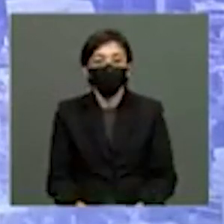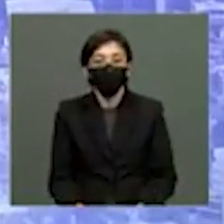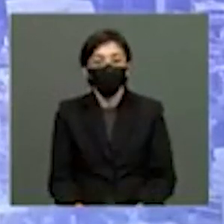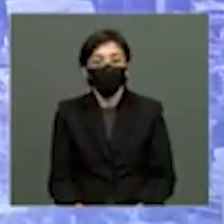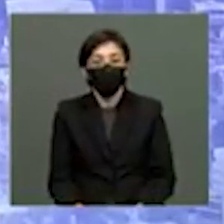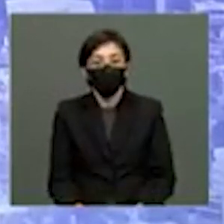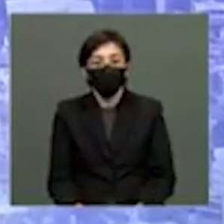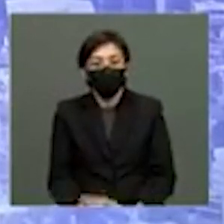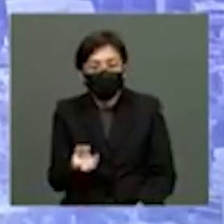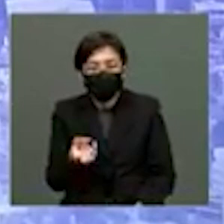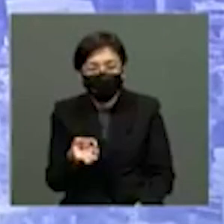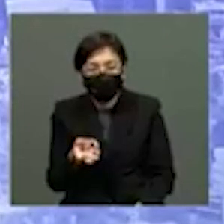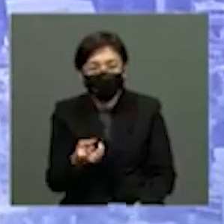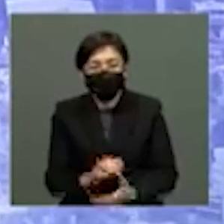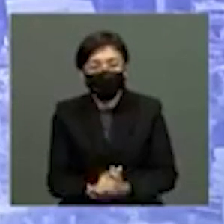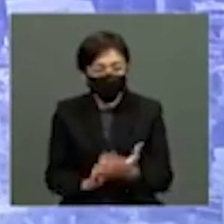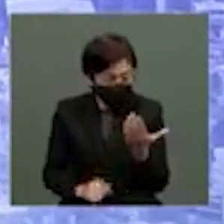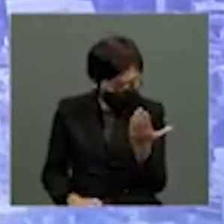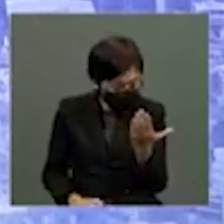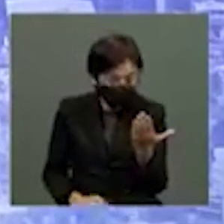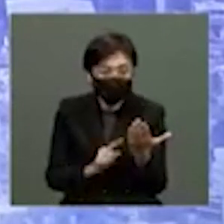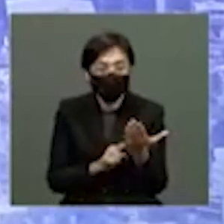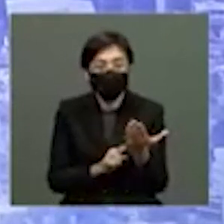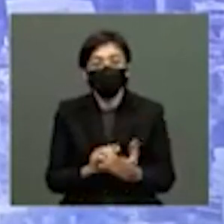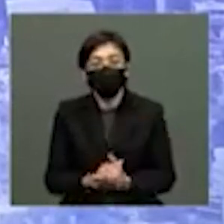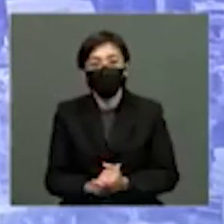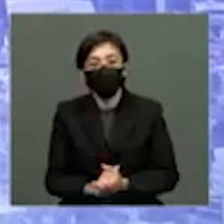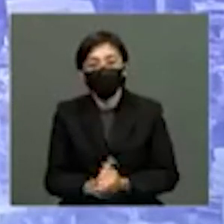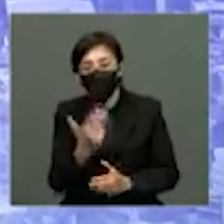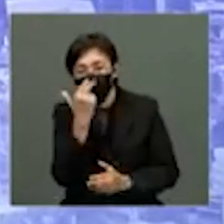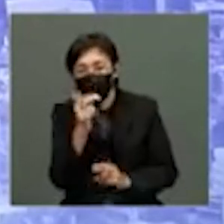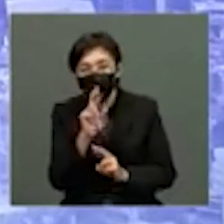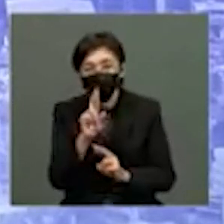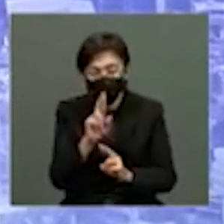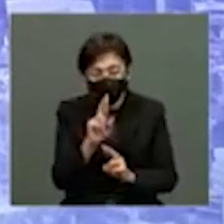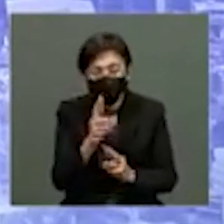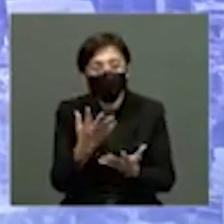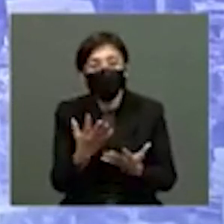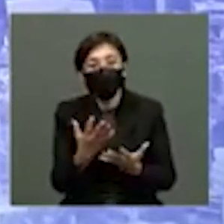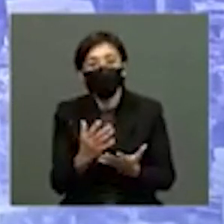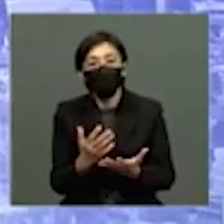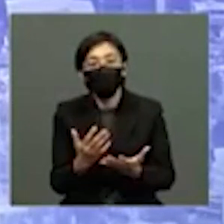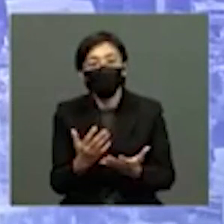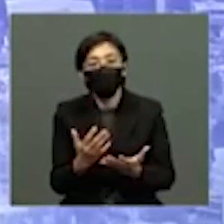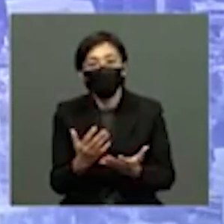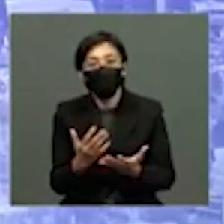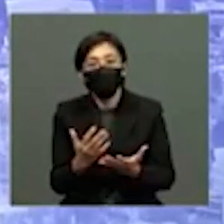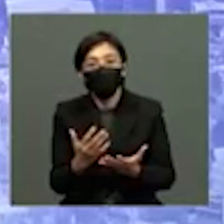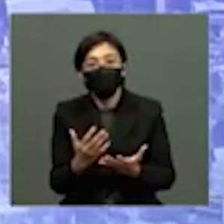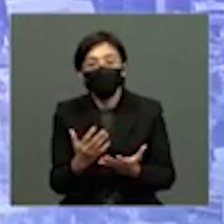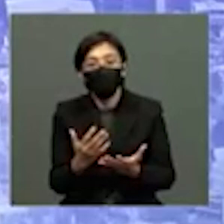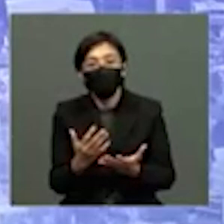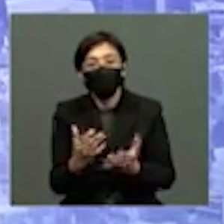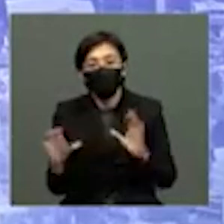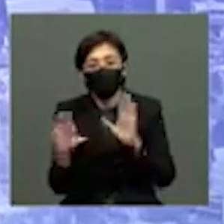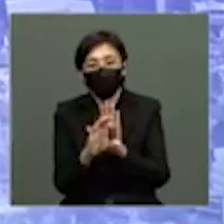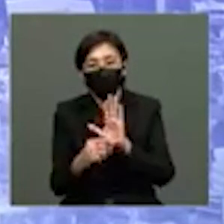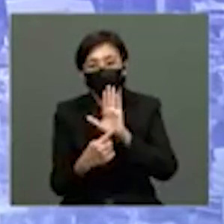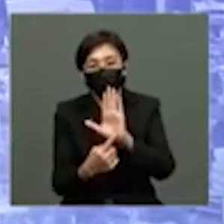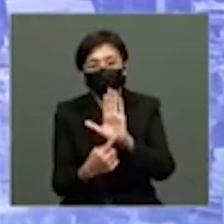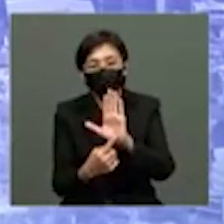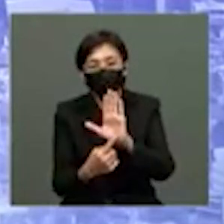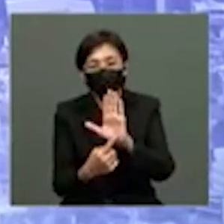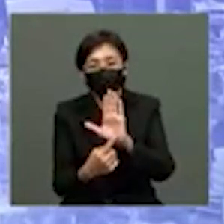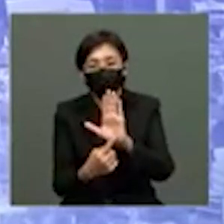เดี๋ยวนะอื่นๆก็คือเราเฝ้าระวังสูงแล้วก็เฝ้าระวังไม่มีนะครับก็จะเป็นภาพนี้ขึ้นมานะ